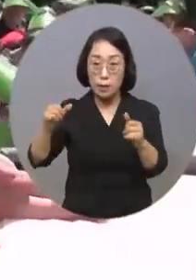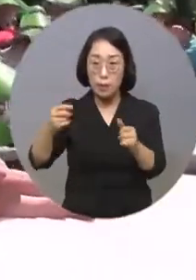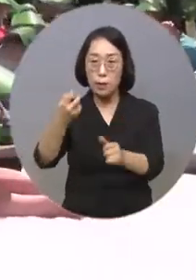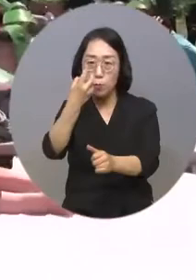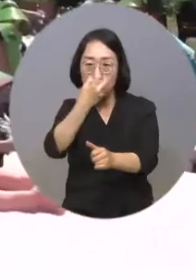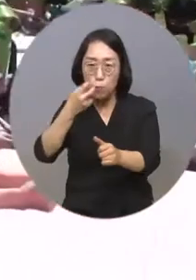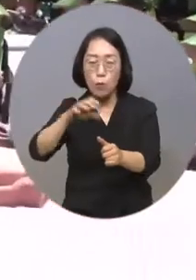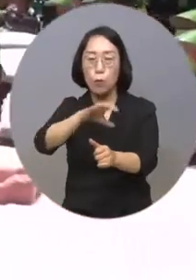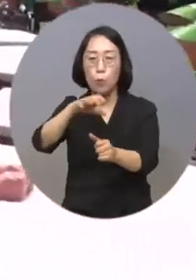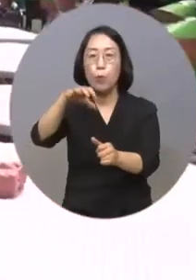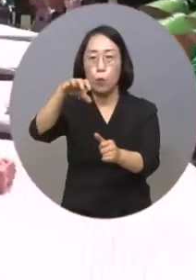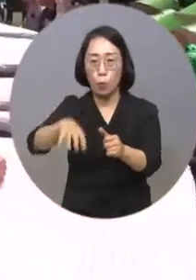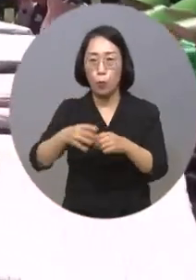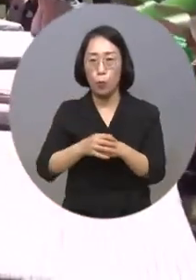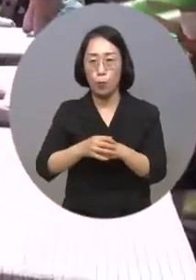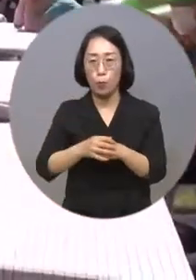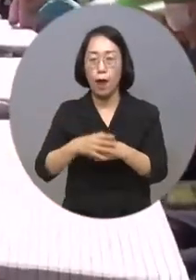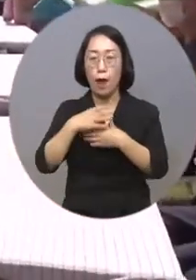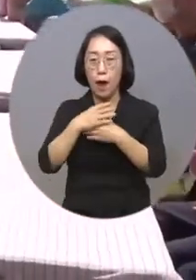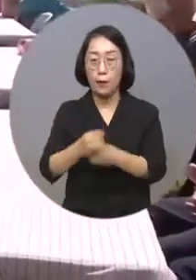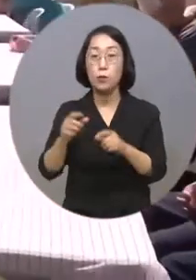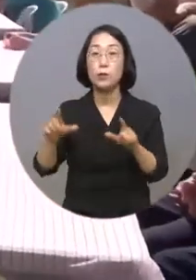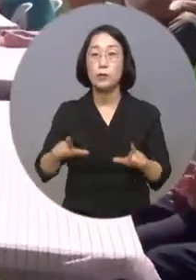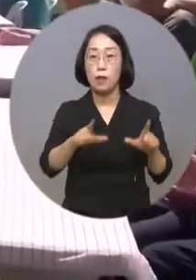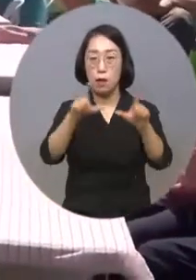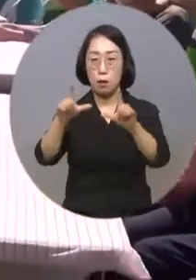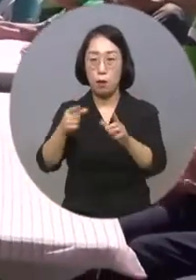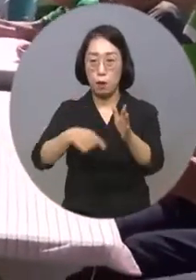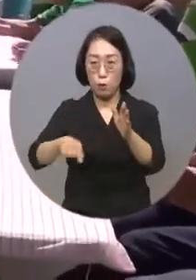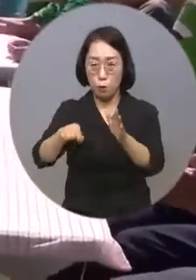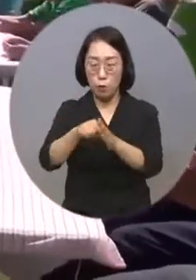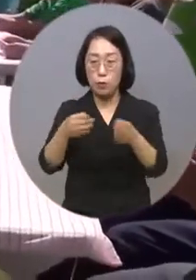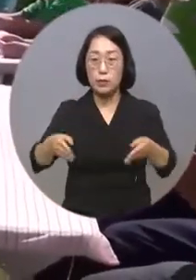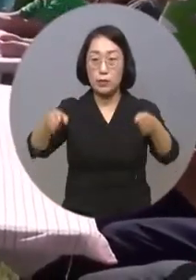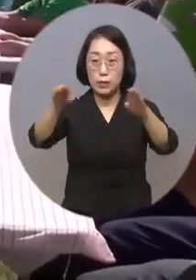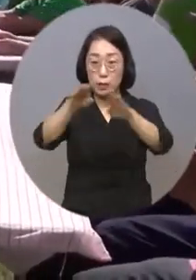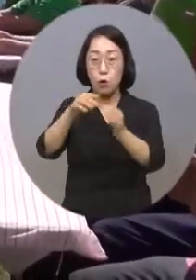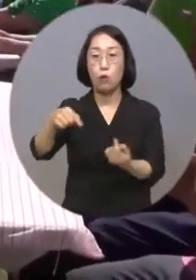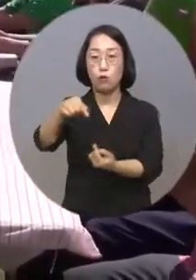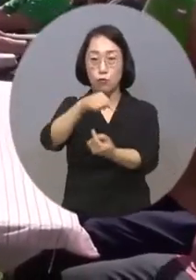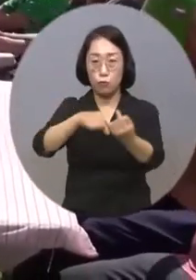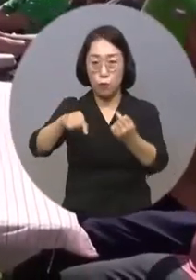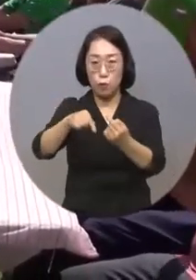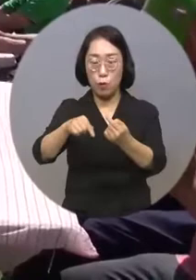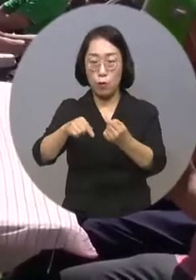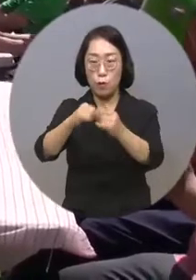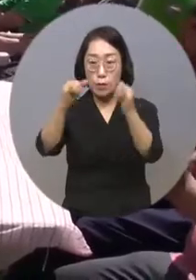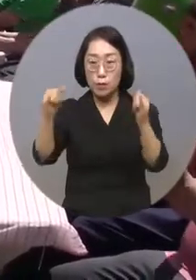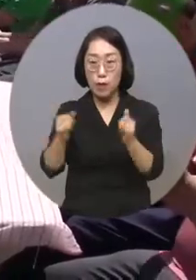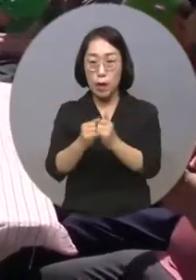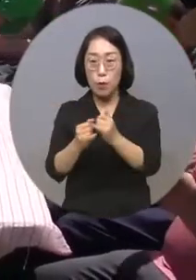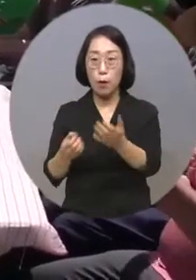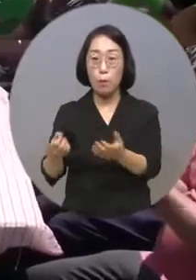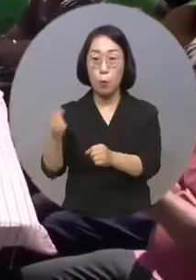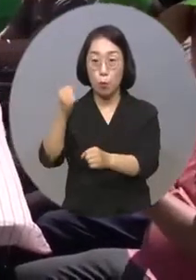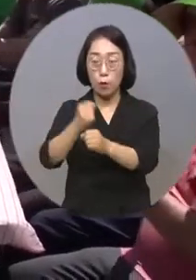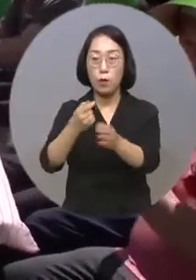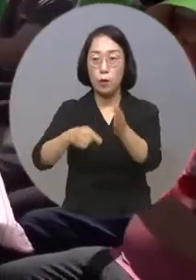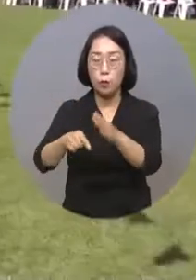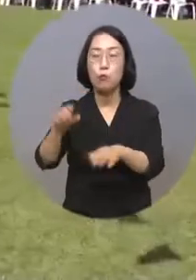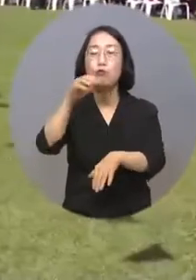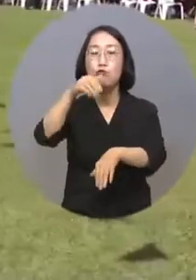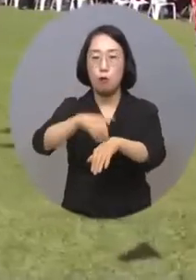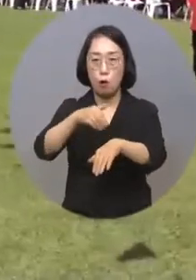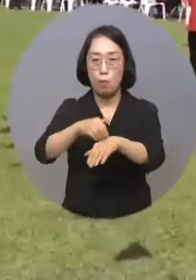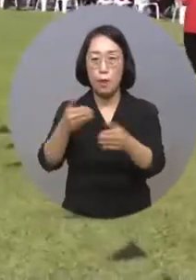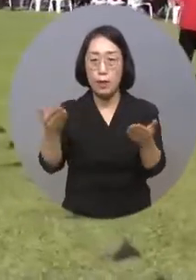있습니다. 정신장애인의 안정적인 생활을 위해 생활시설 운영과 사회복귀 촉진을 위한 직업훈련, 외부